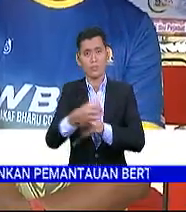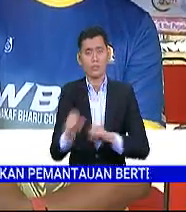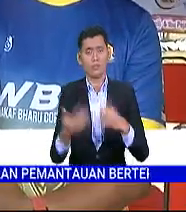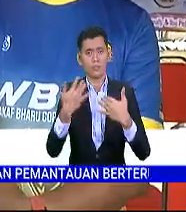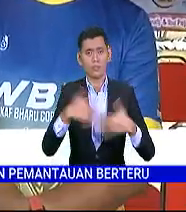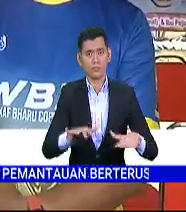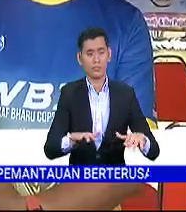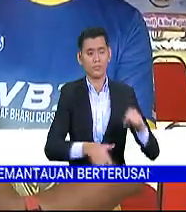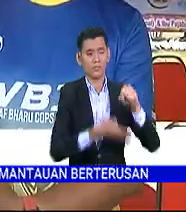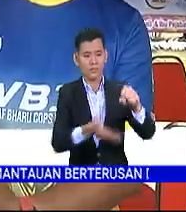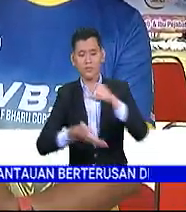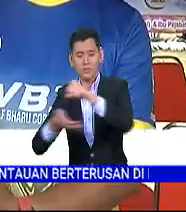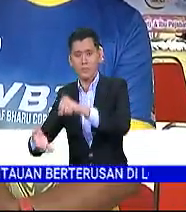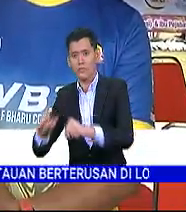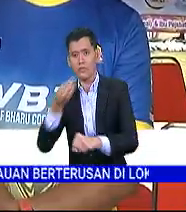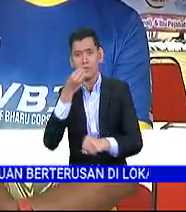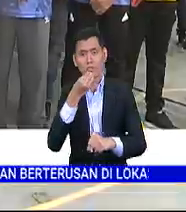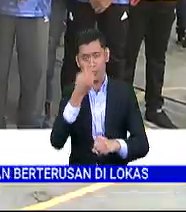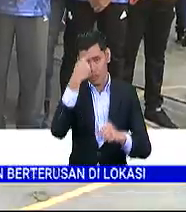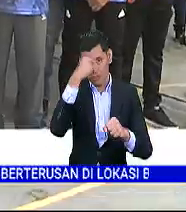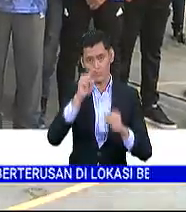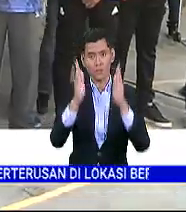makanan kepada penduduk-penduduk yang terjejas.